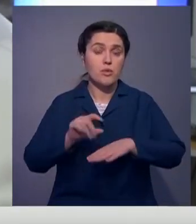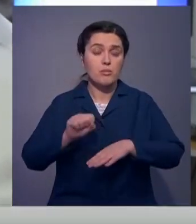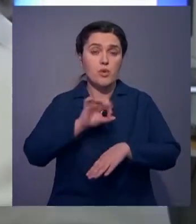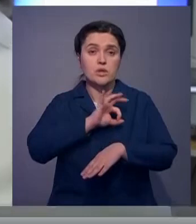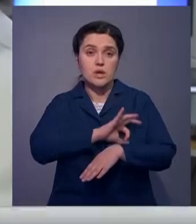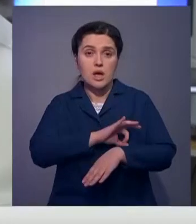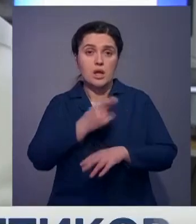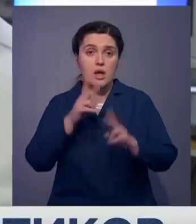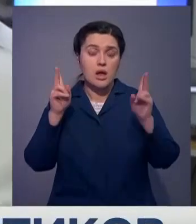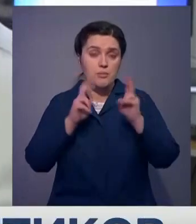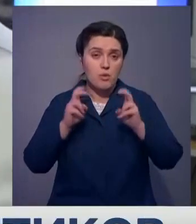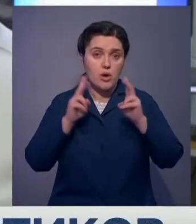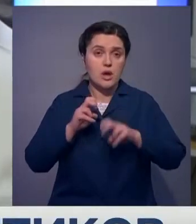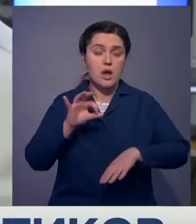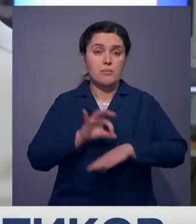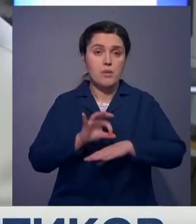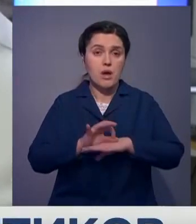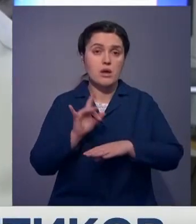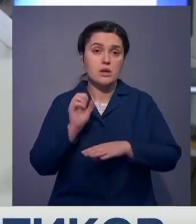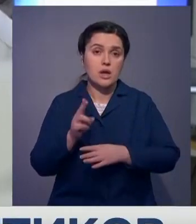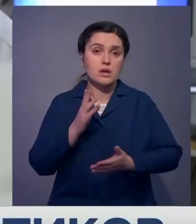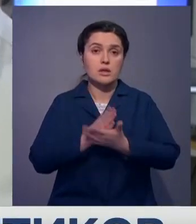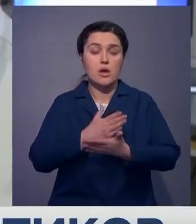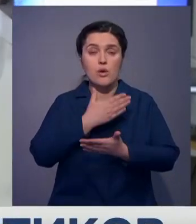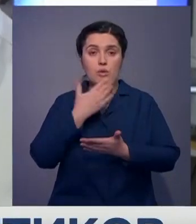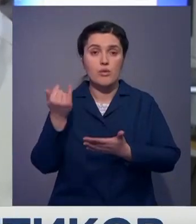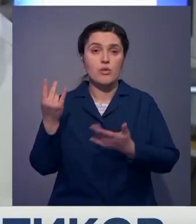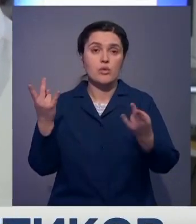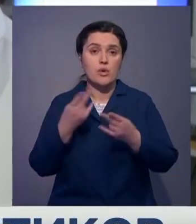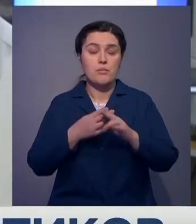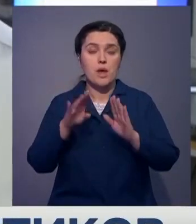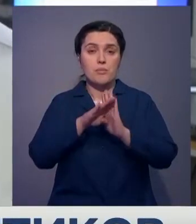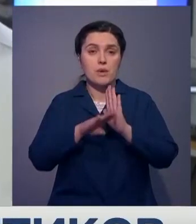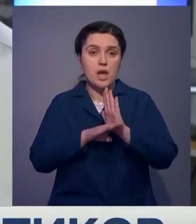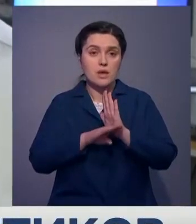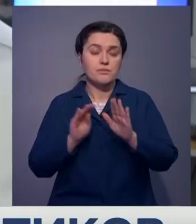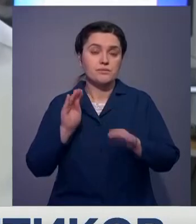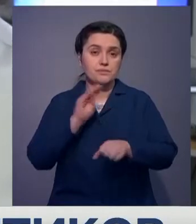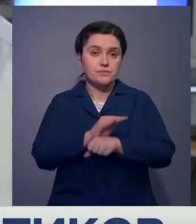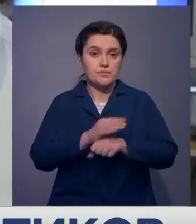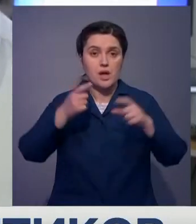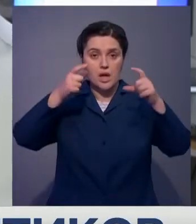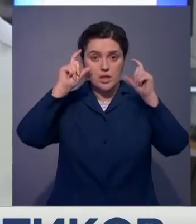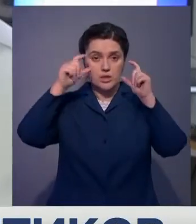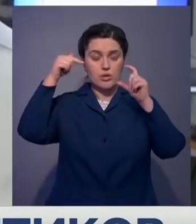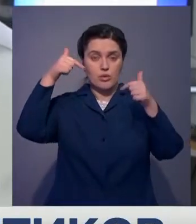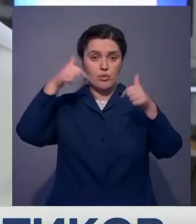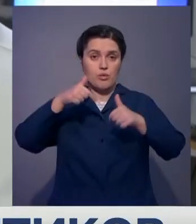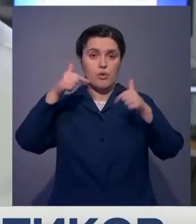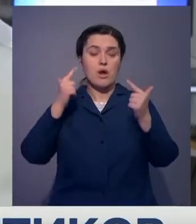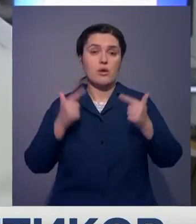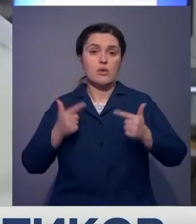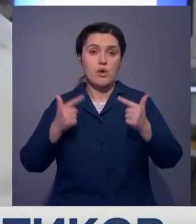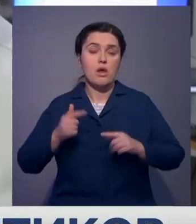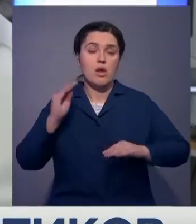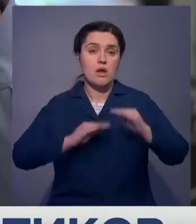для диагностирования заболеваний, в том числе рака, для чего понадобится лишь соответствующее программное обеспечение. Когда оно будет готово, мы точно не знаем, но